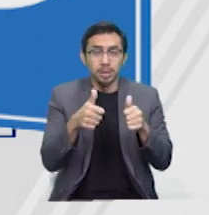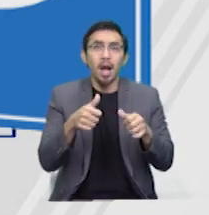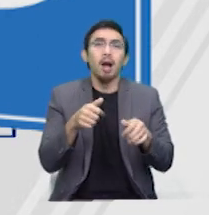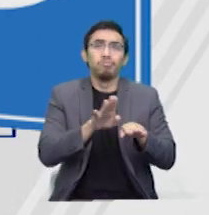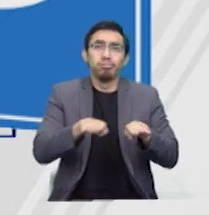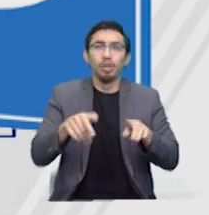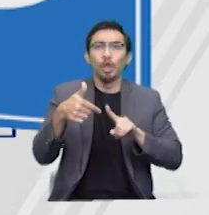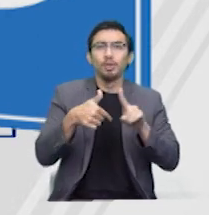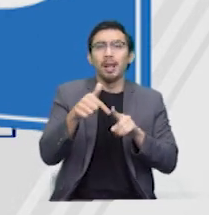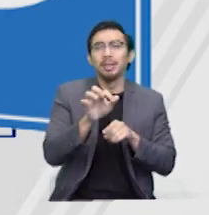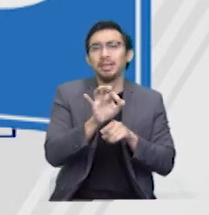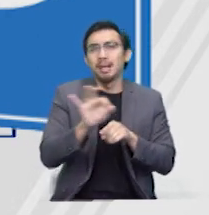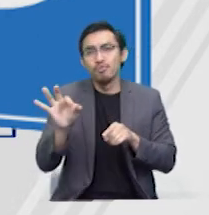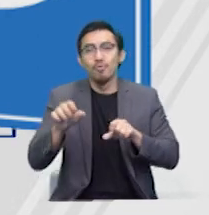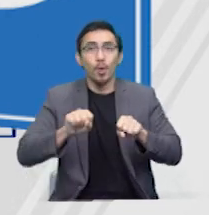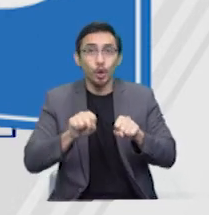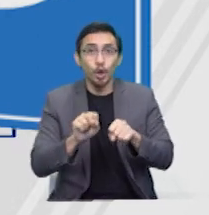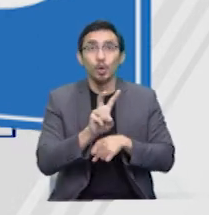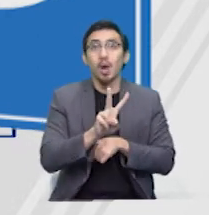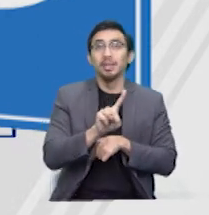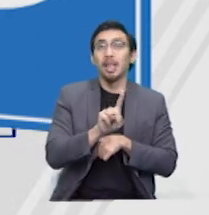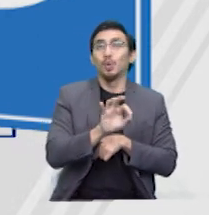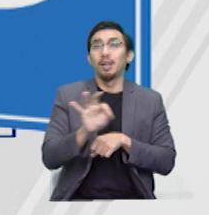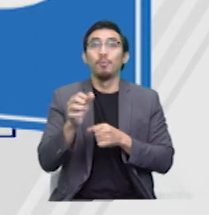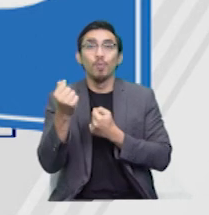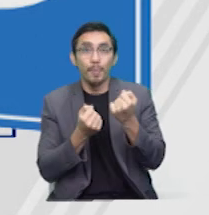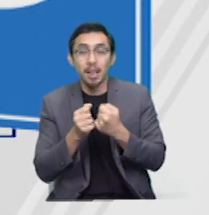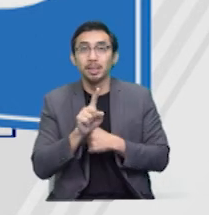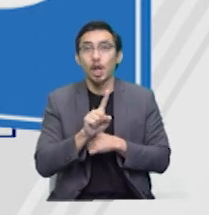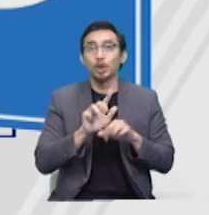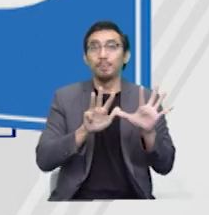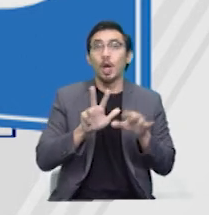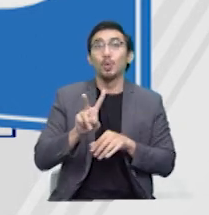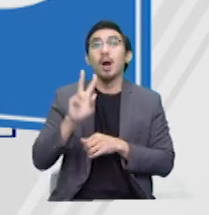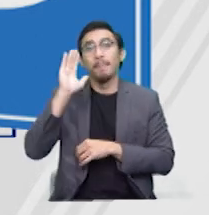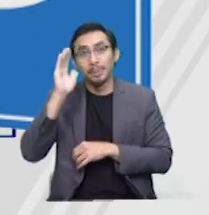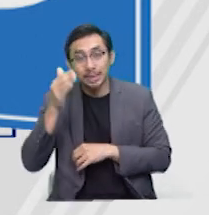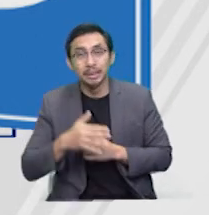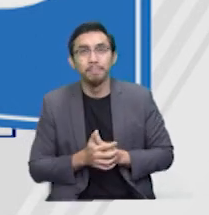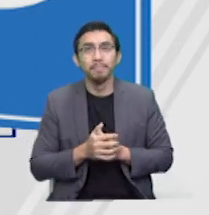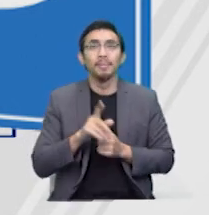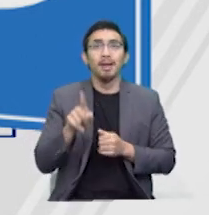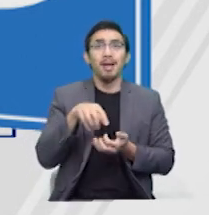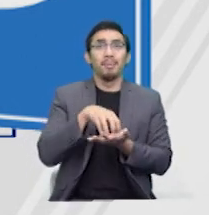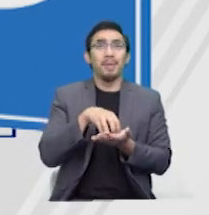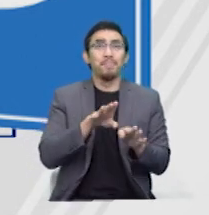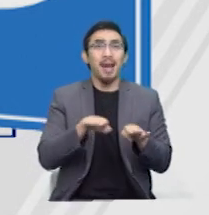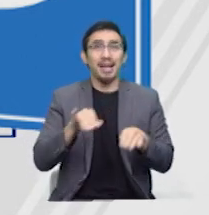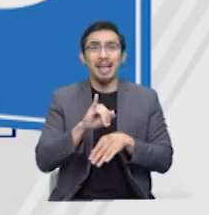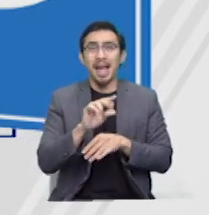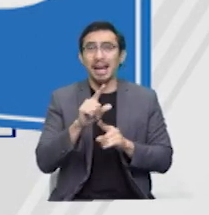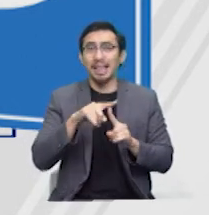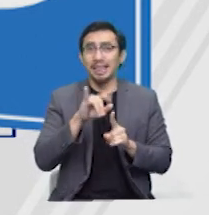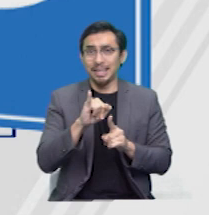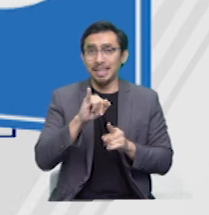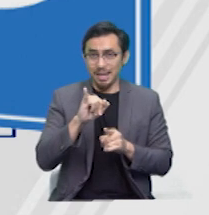berkapasitas lebih dari 17.000 sepeda motor, 21.000 mobil, dan 192 bus. Di antaranya di pelataran parkir